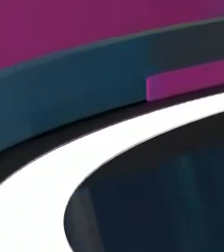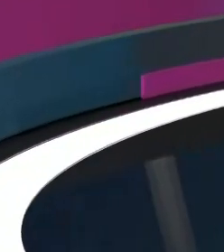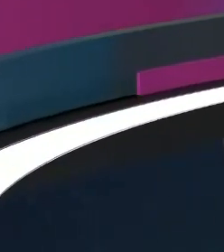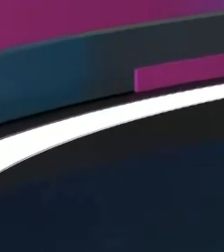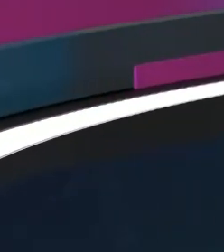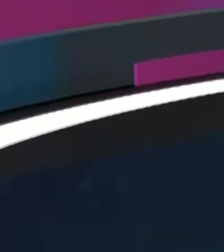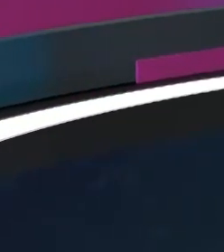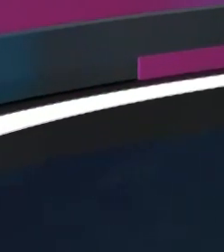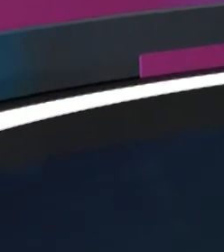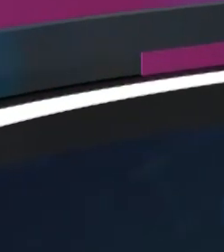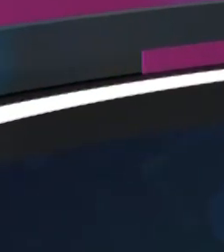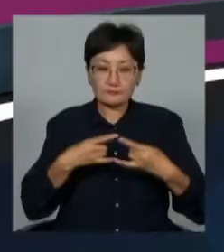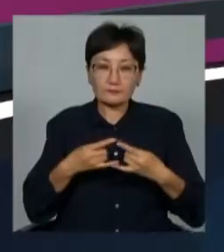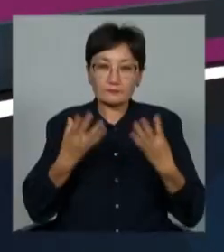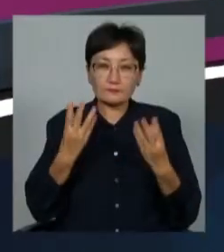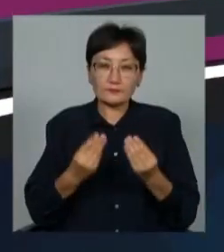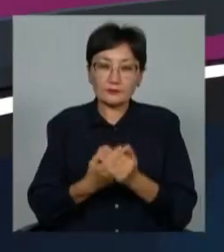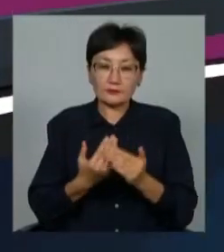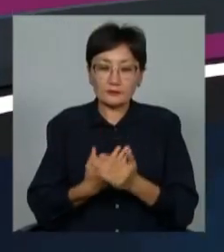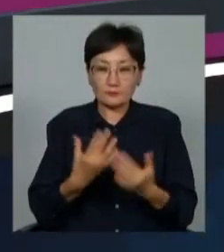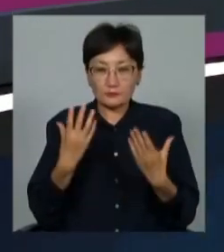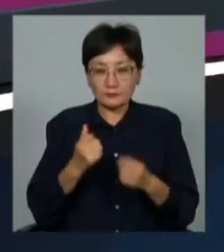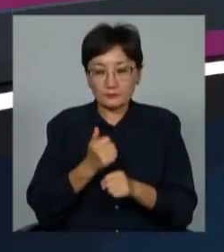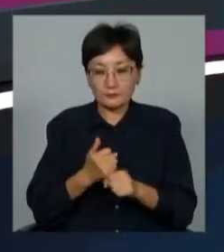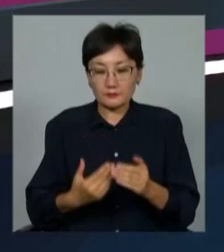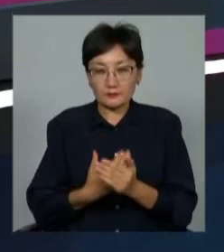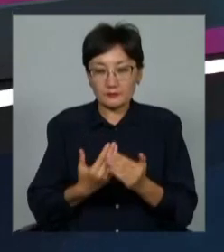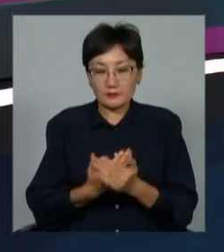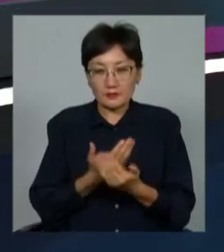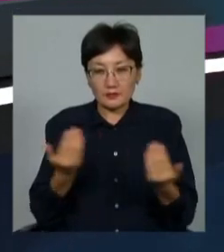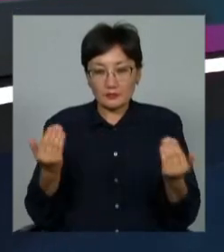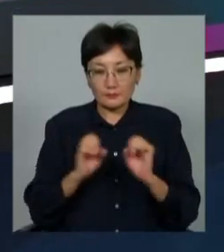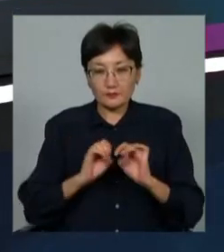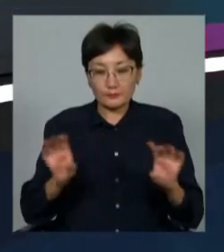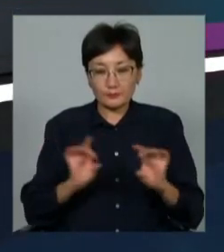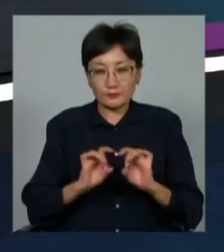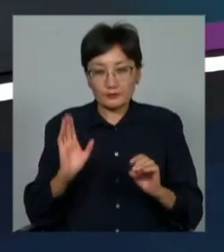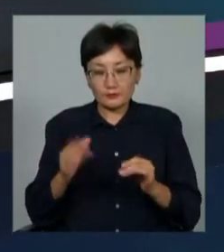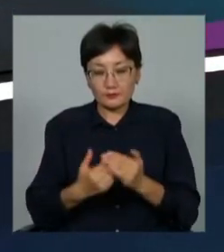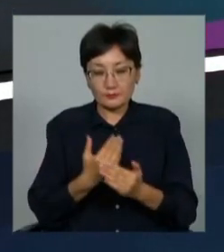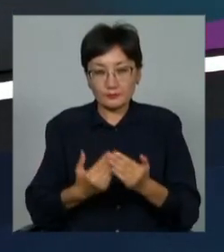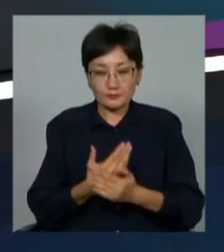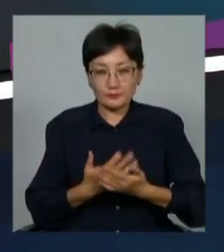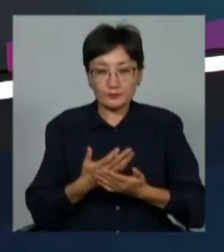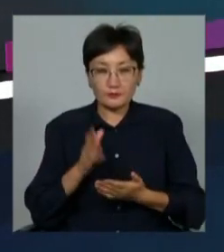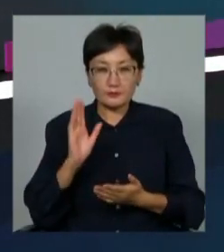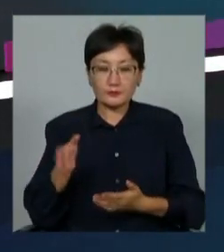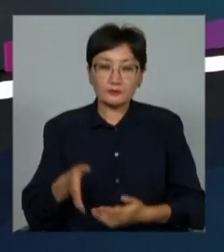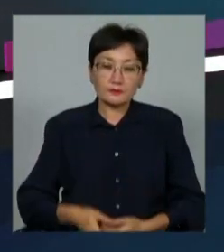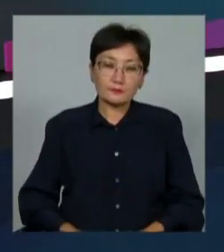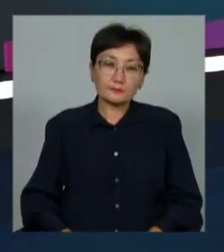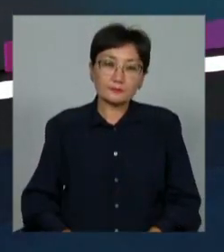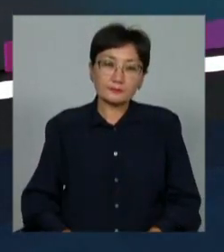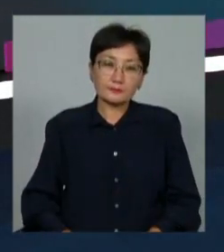Армысыз құрметті көрермен, Алматы арнасының тікелей эфирінде жаңалықтар, студияда Қайрат Советбекұлы және әріптесім Бұлбұл Қалнұр қоса. Қазір